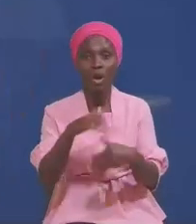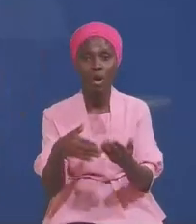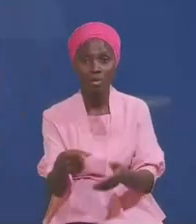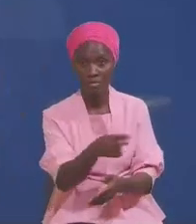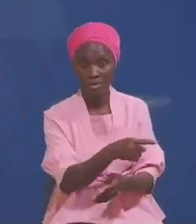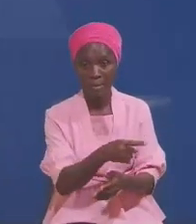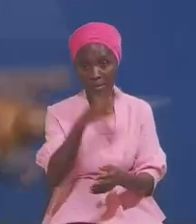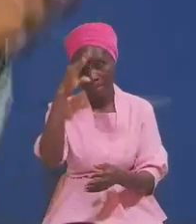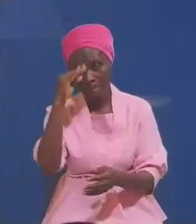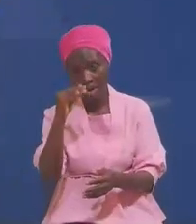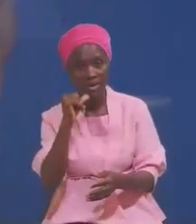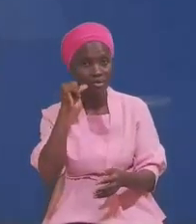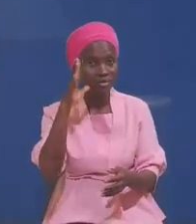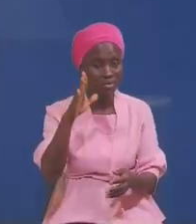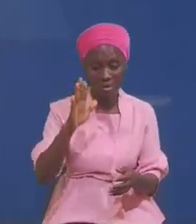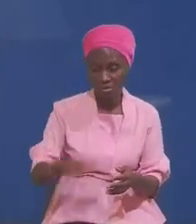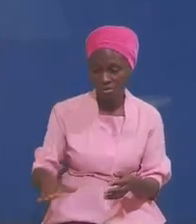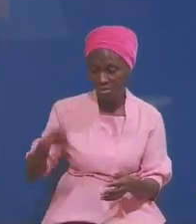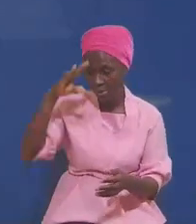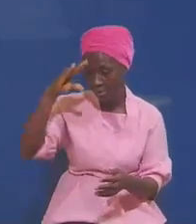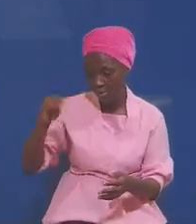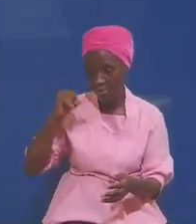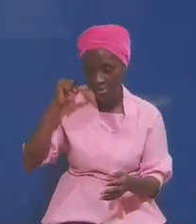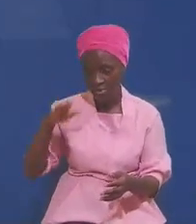les enfants, les garçons, les filles,